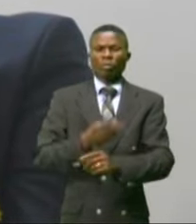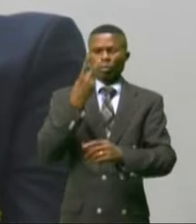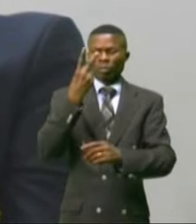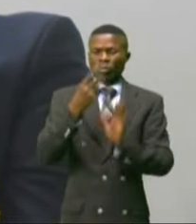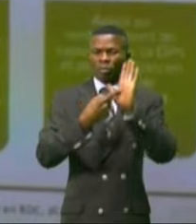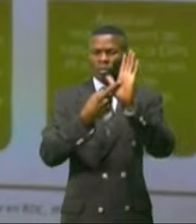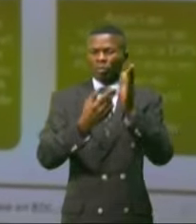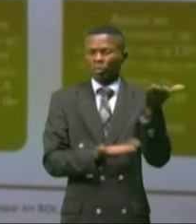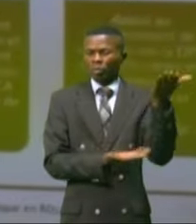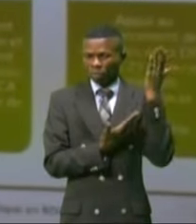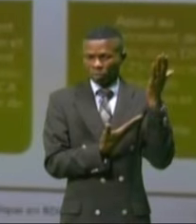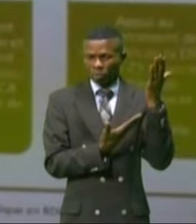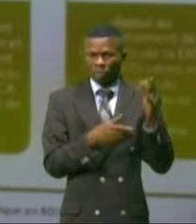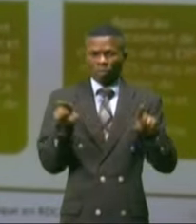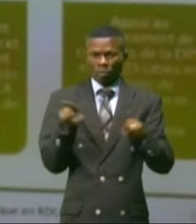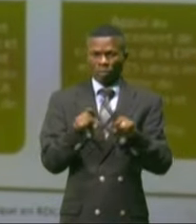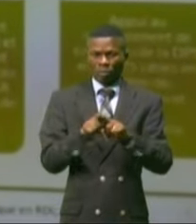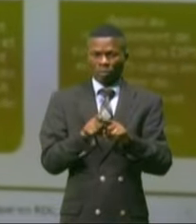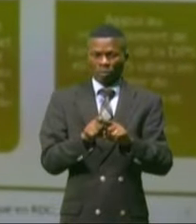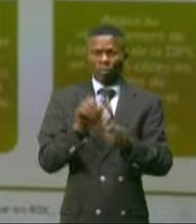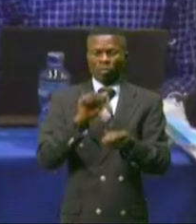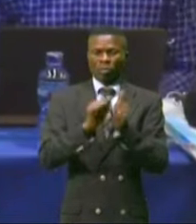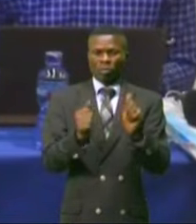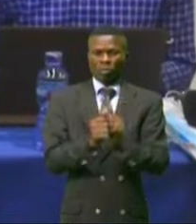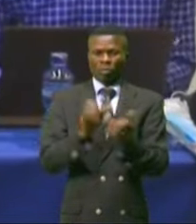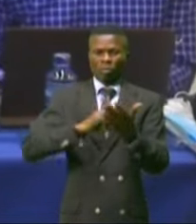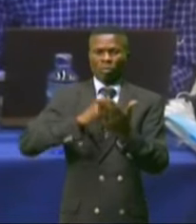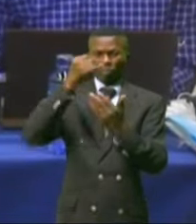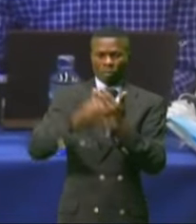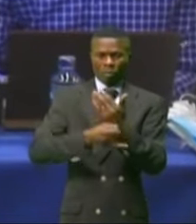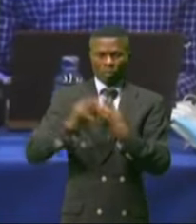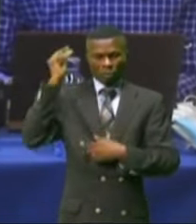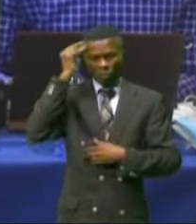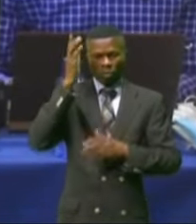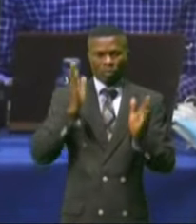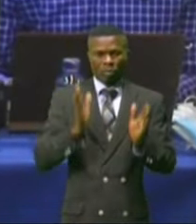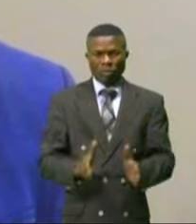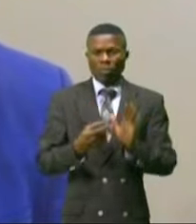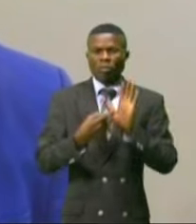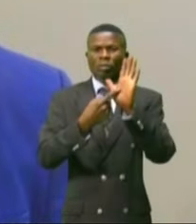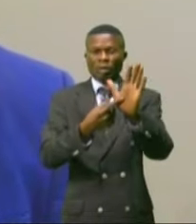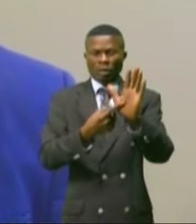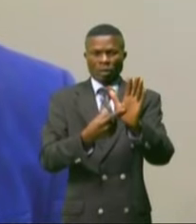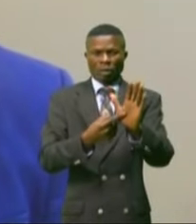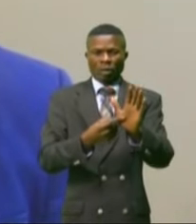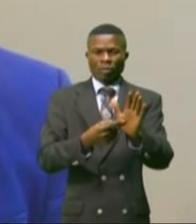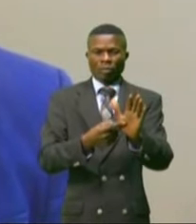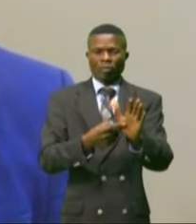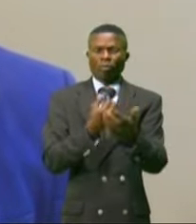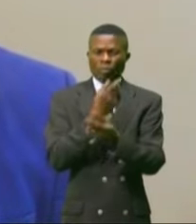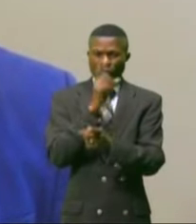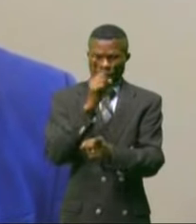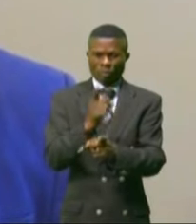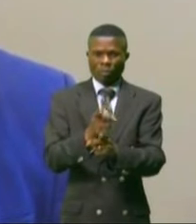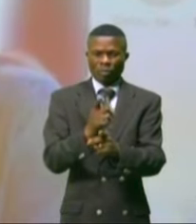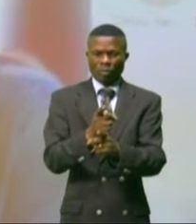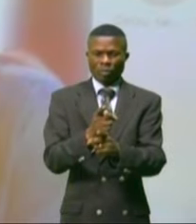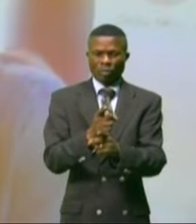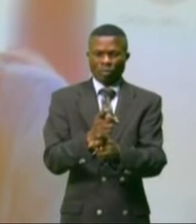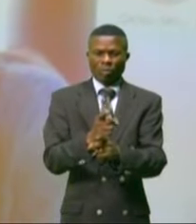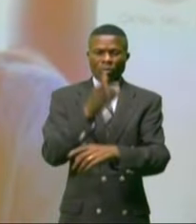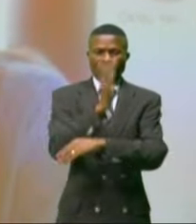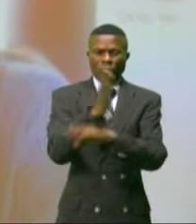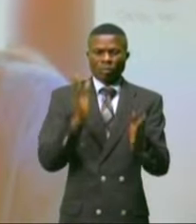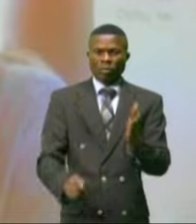présentations relatives à la phase pilote du projet gouvernance. Présentation faite respectivement par la